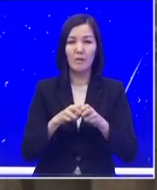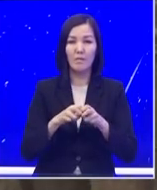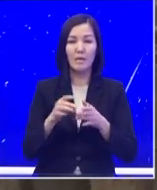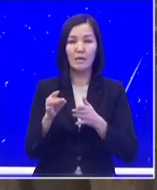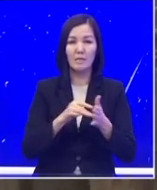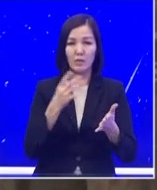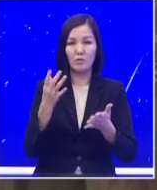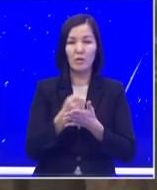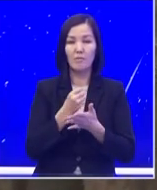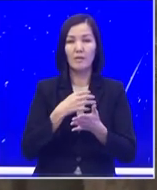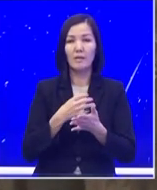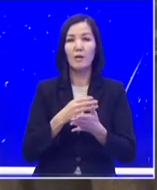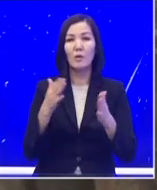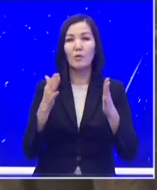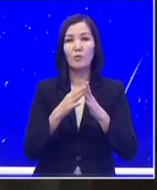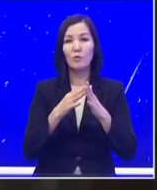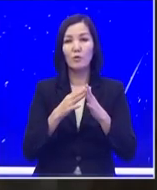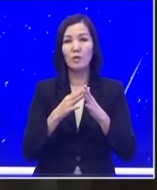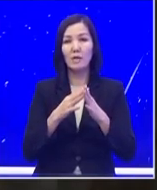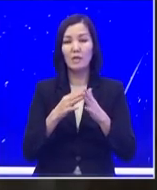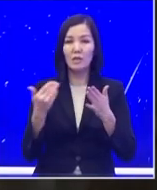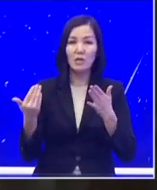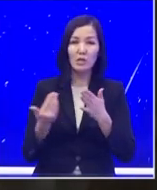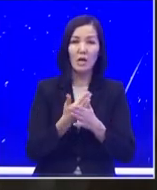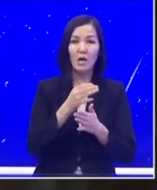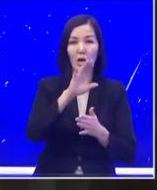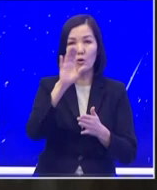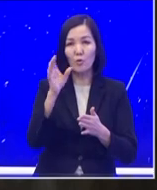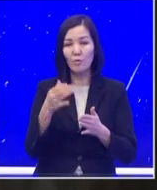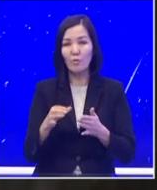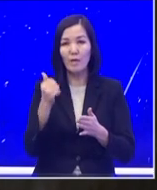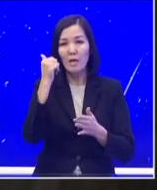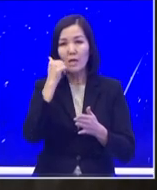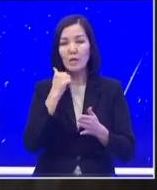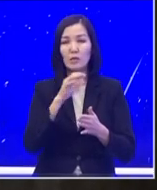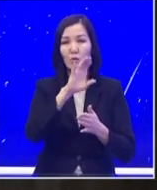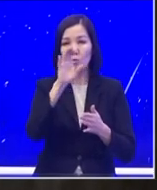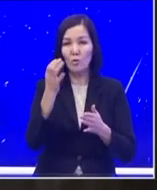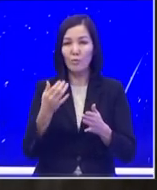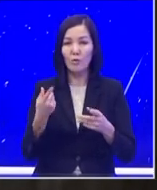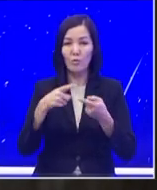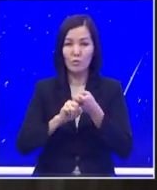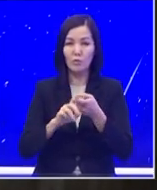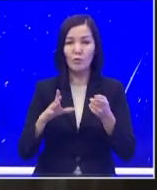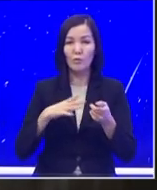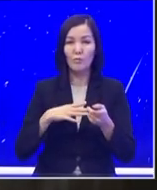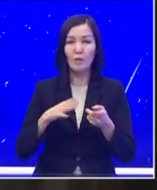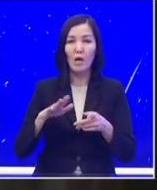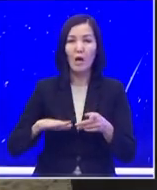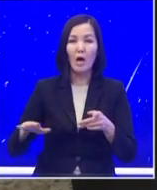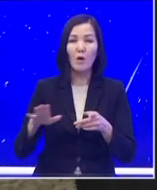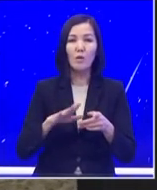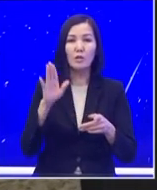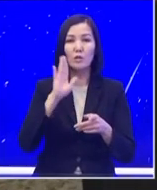бірден белгілі болды. Үйге қарай кіретін жаңа құбырмен бірге ескі құбырда қосылулы тұрыпты. Ауласында тұрған